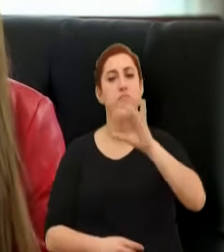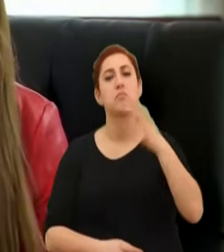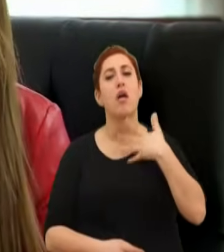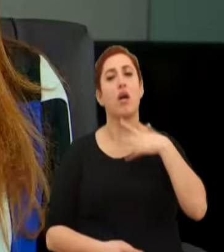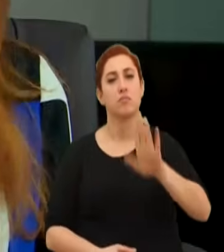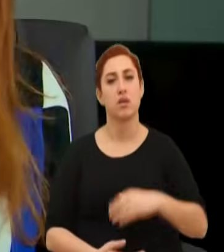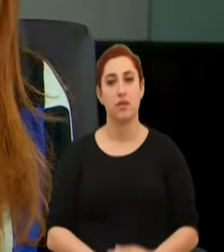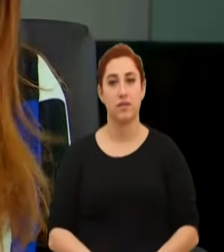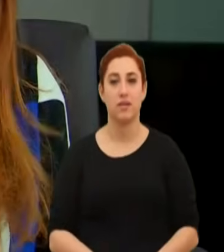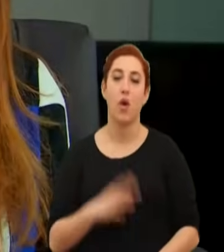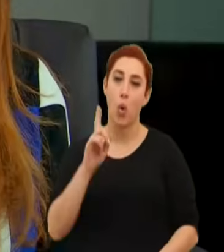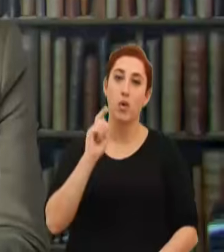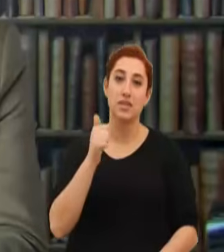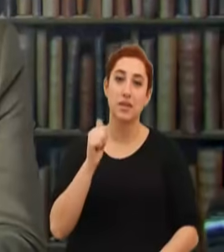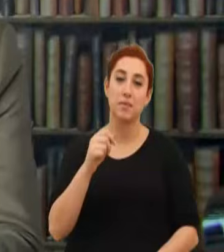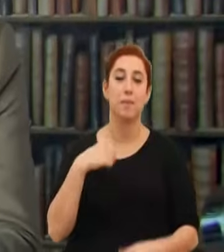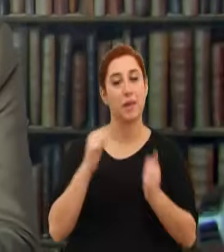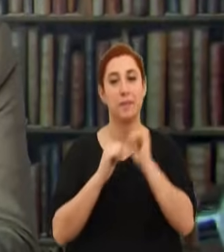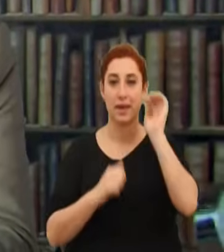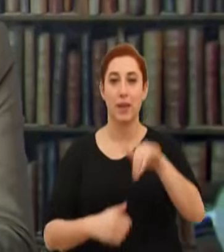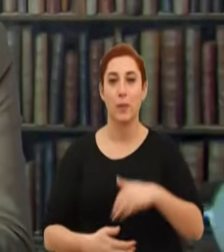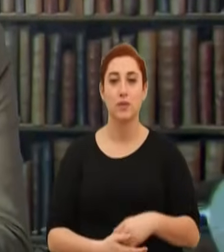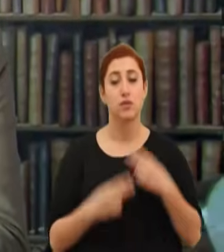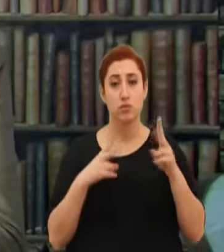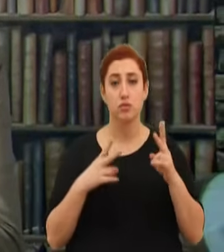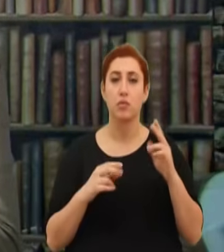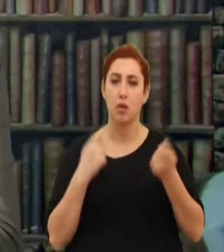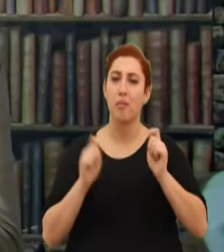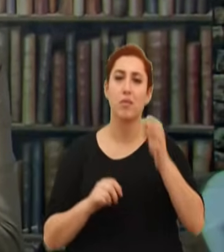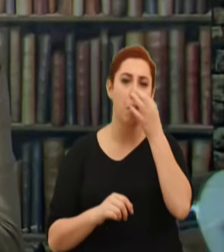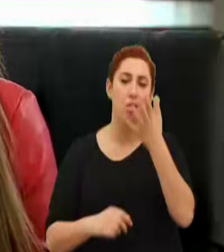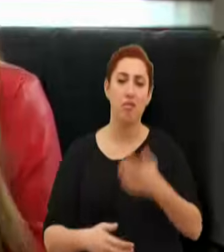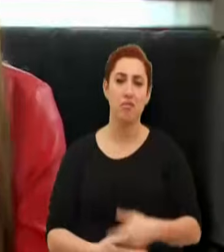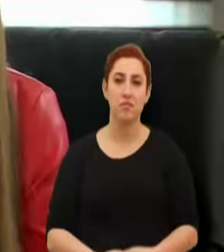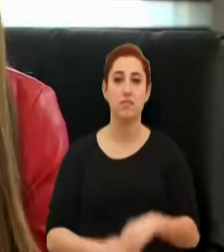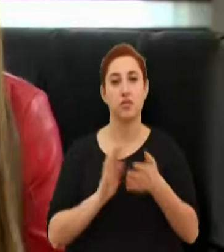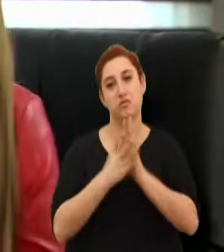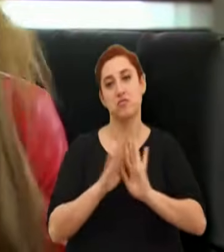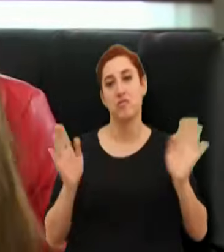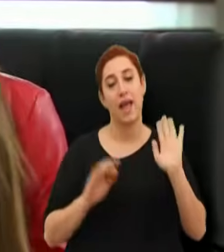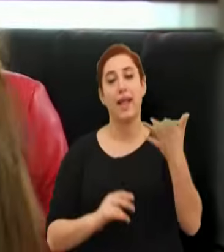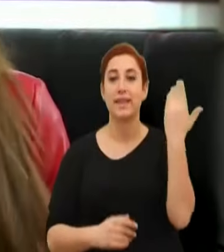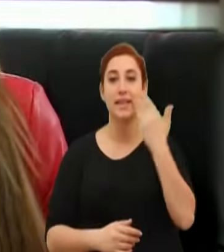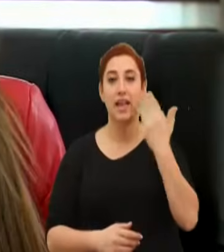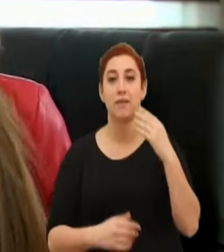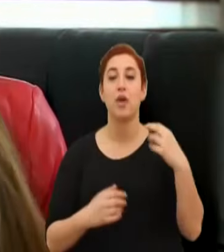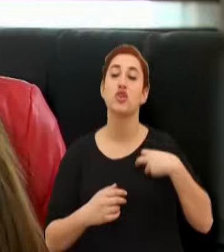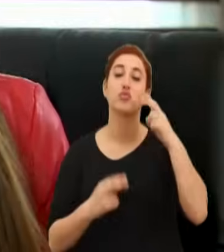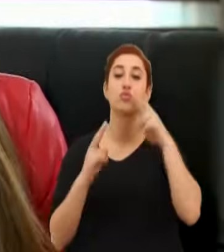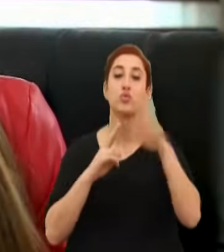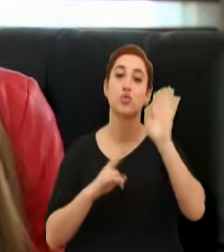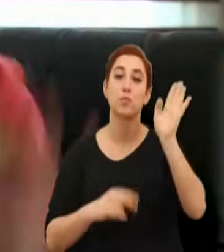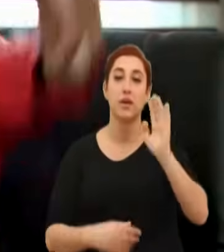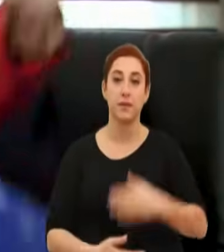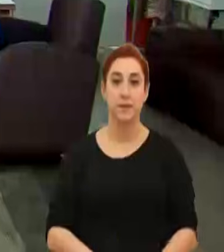hiç merak etme. Ay, o zaman birlikte geliyoruz. Tabii, hallederiz. Kolay o iş. İşte bu. Hadi gidelim. Aşkım,